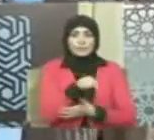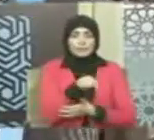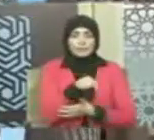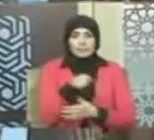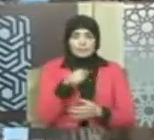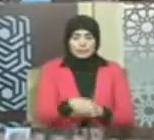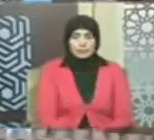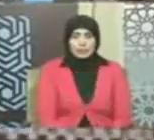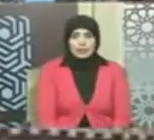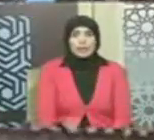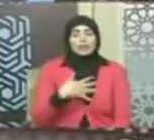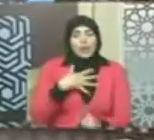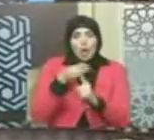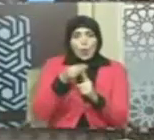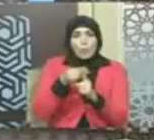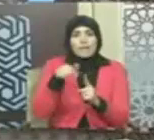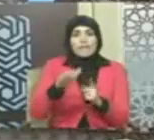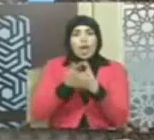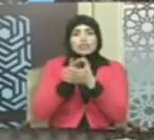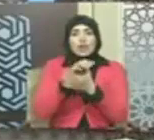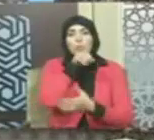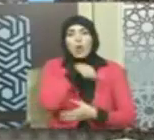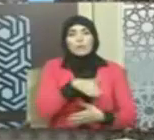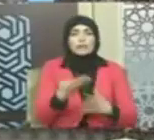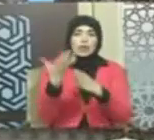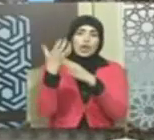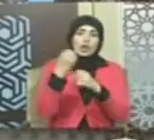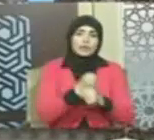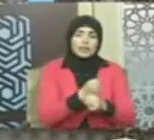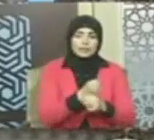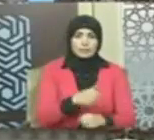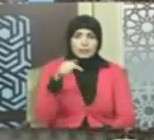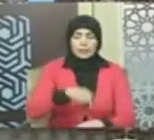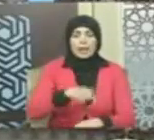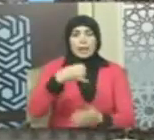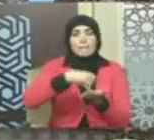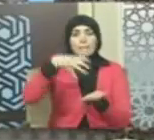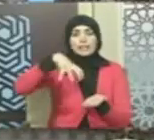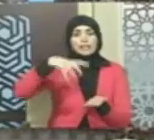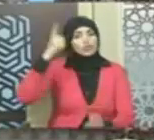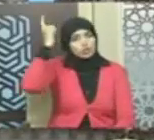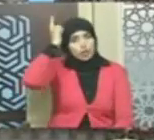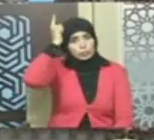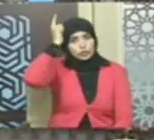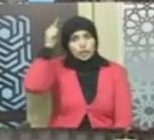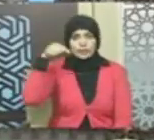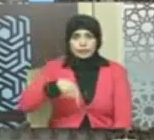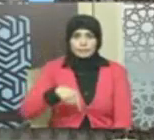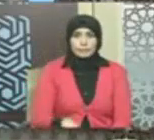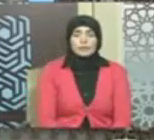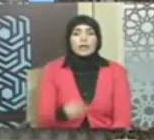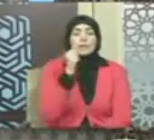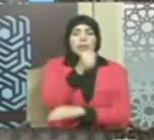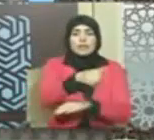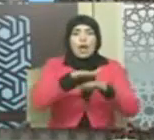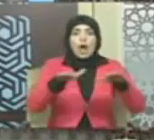تيمنا بأصحاب رسول الله صلى الله عليه وسلم من مدينة شرم الشيخ، من